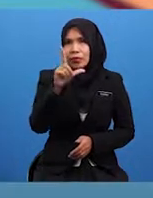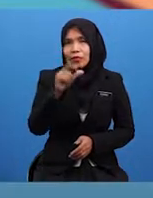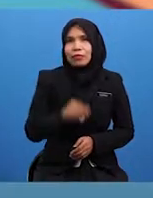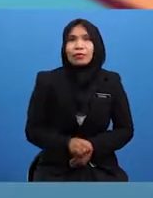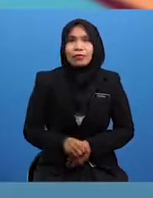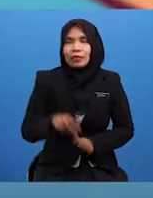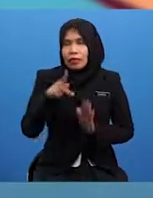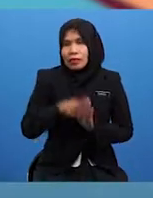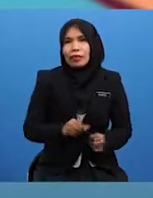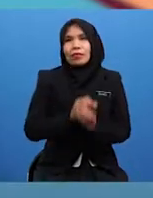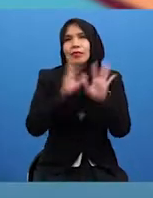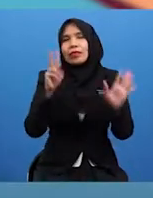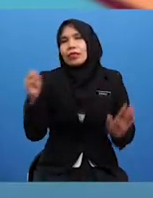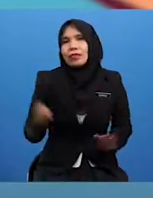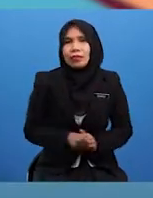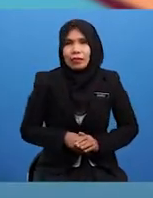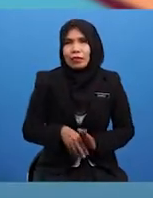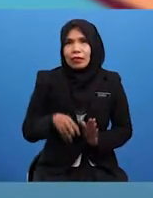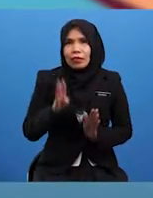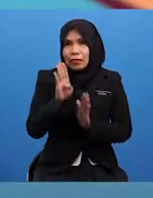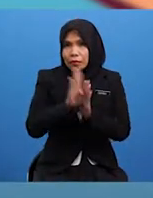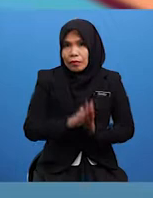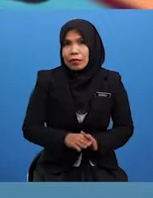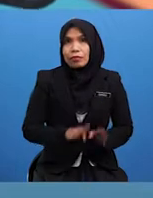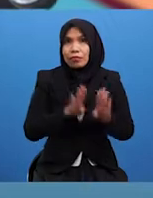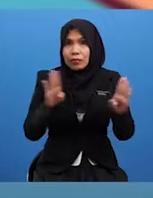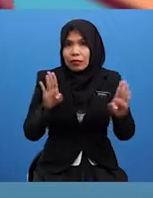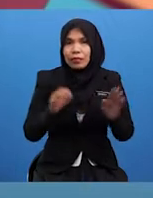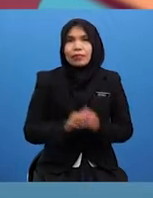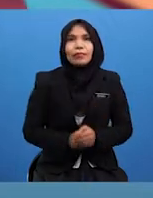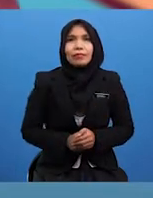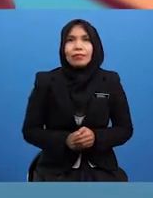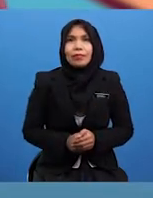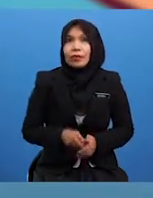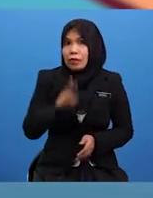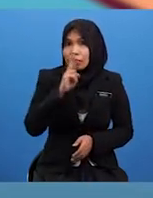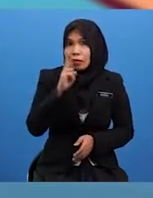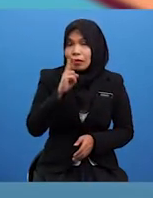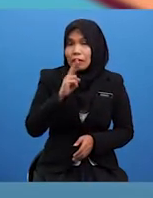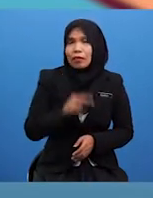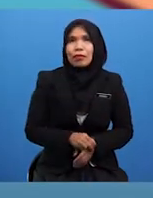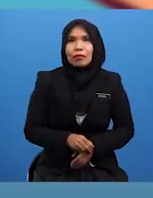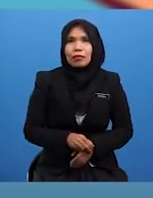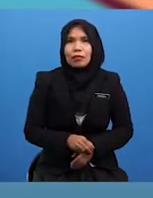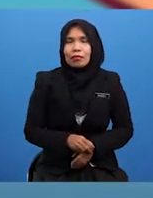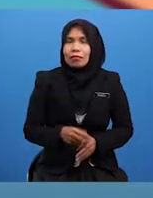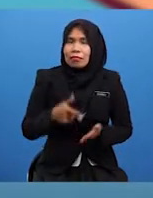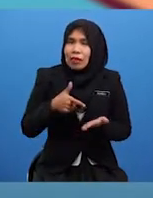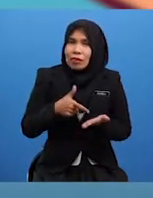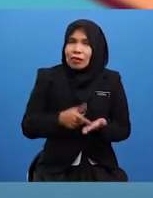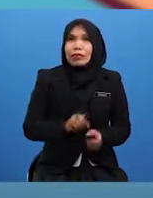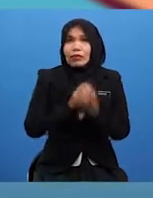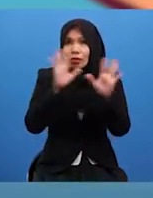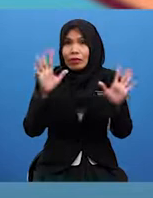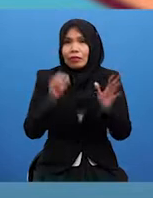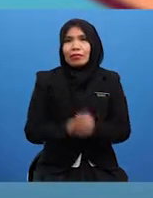mentolnya berbeza. Lampu suluh merah lebih cerah berbanding lampu suluh hitam. Tahukah kamu